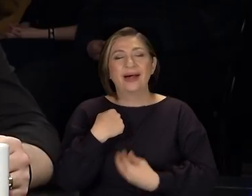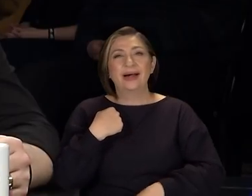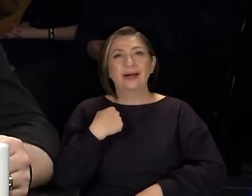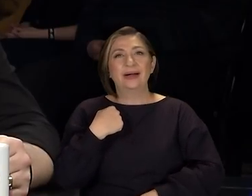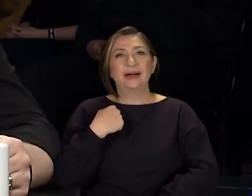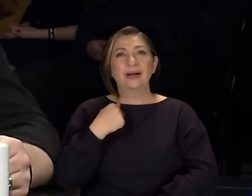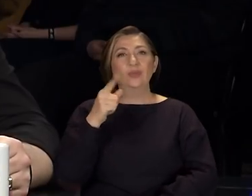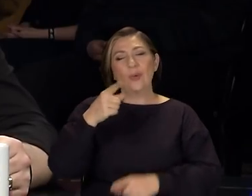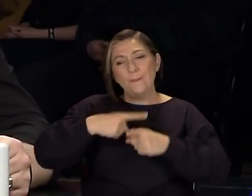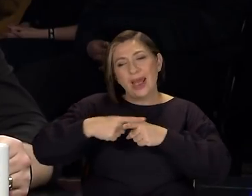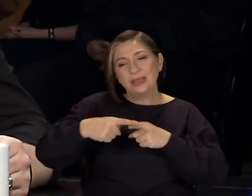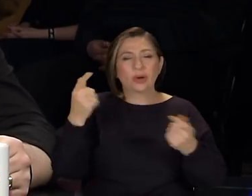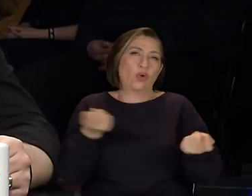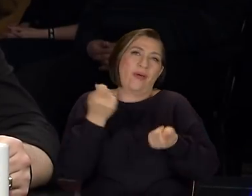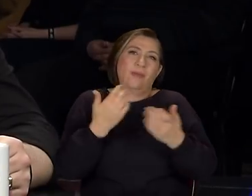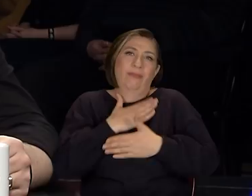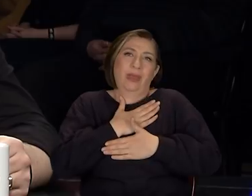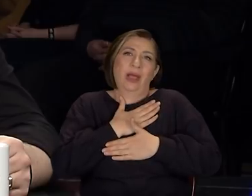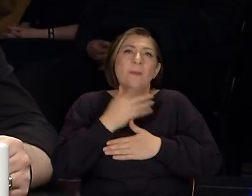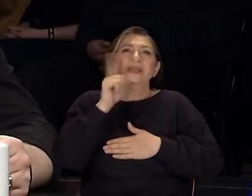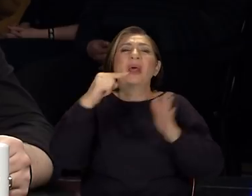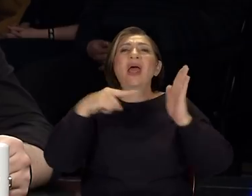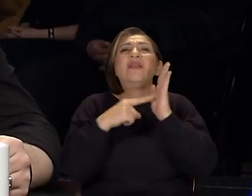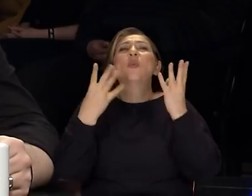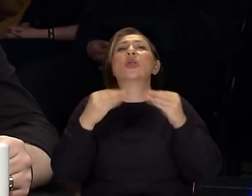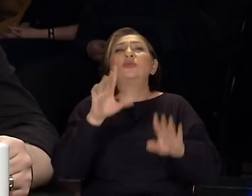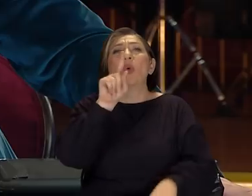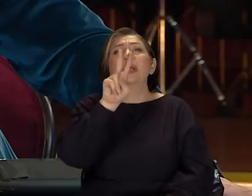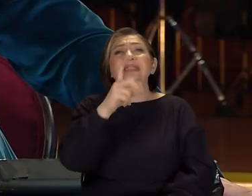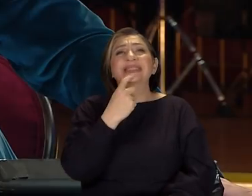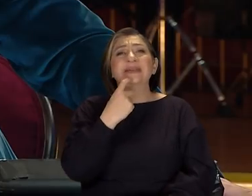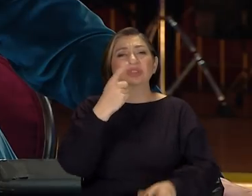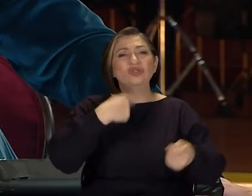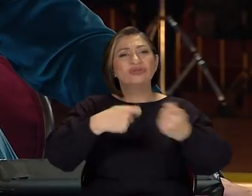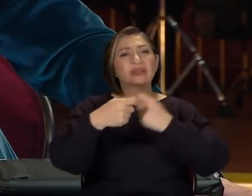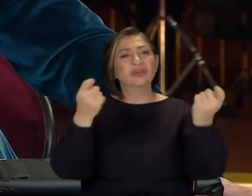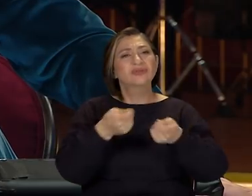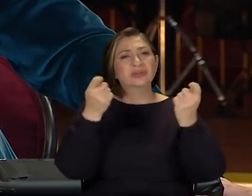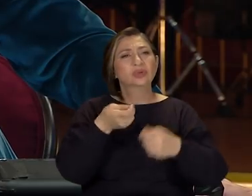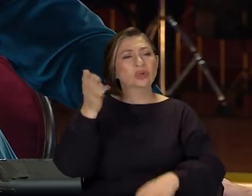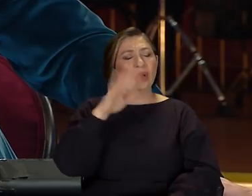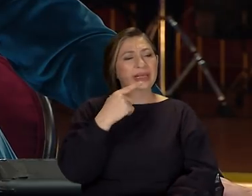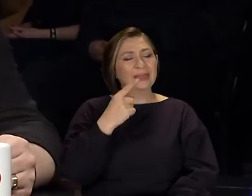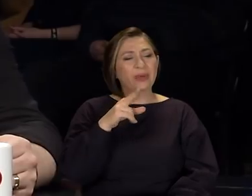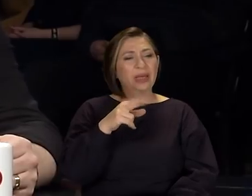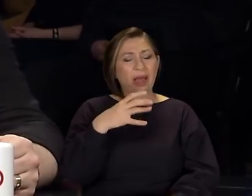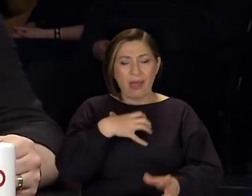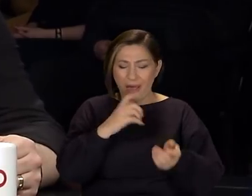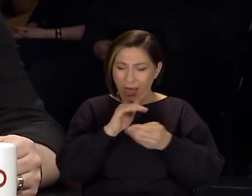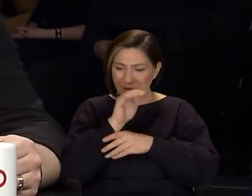da paylaşmak bizim görevimiz. Başka da bir amacımız olamaz. 12 sene bir şirkette çalıştım. Sonra hayat işte dediğim gibi